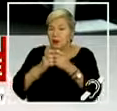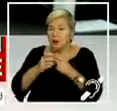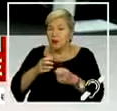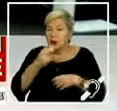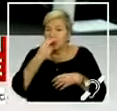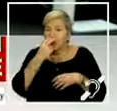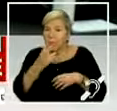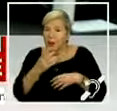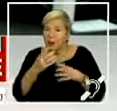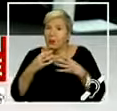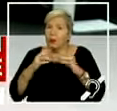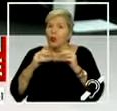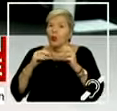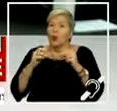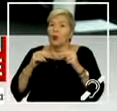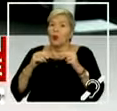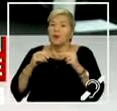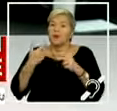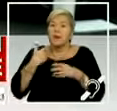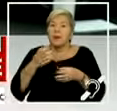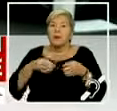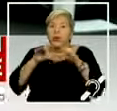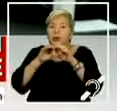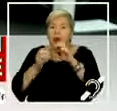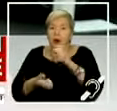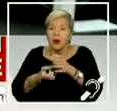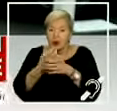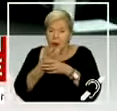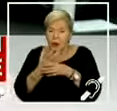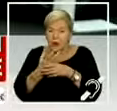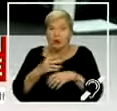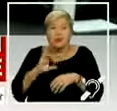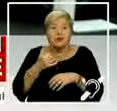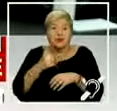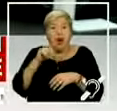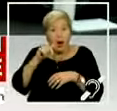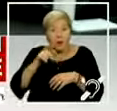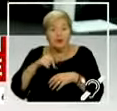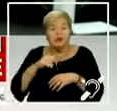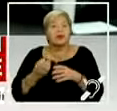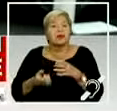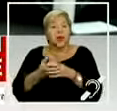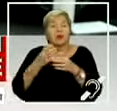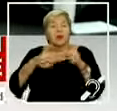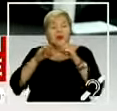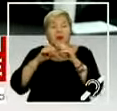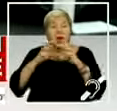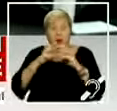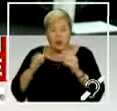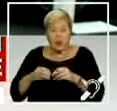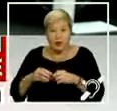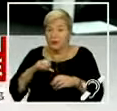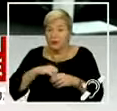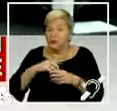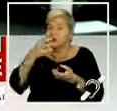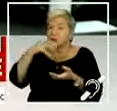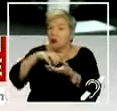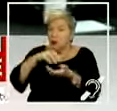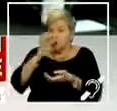de numeroase lansări de modele, dar și premiere naționale. Există și o zonă specială